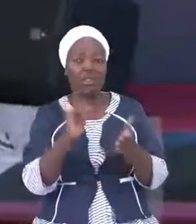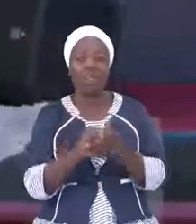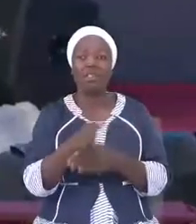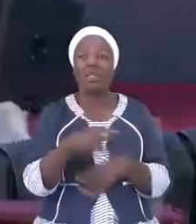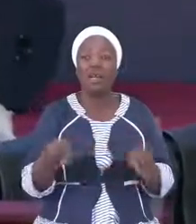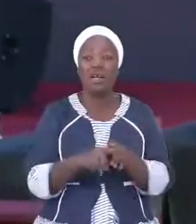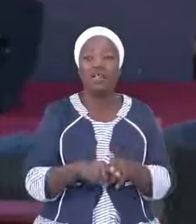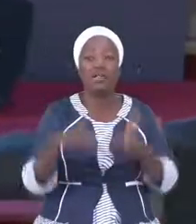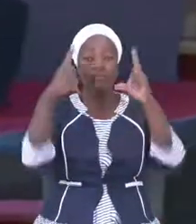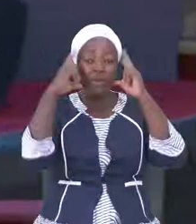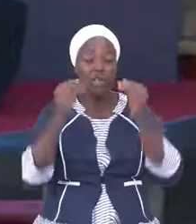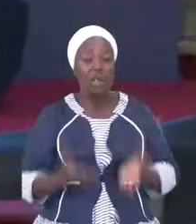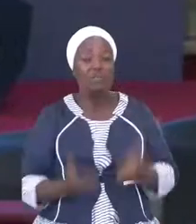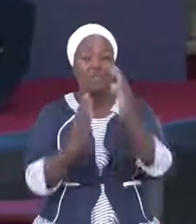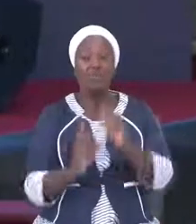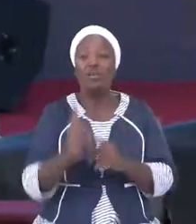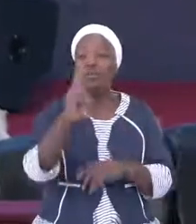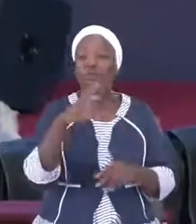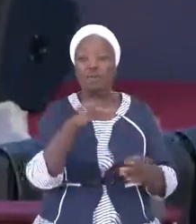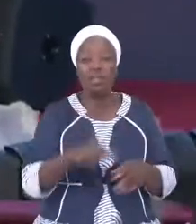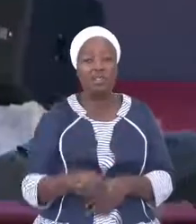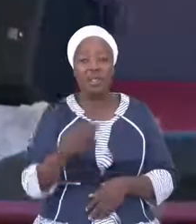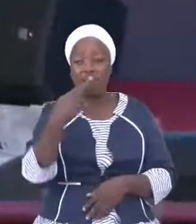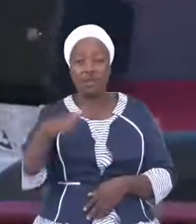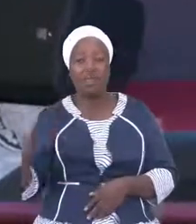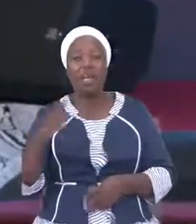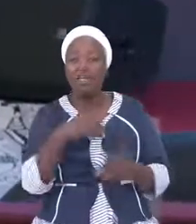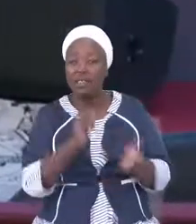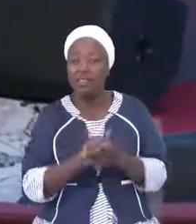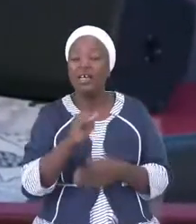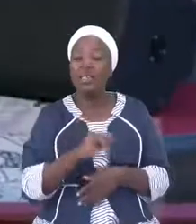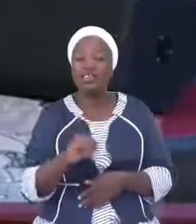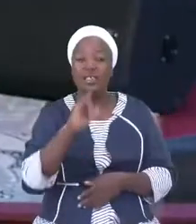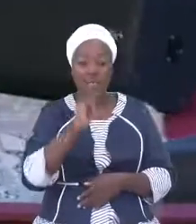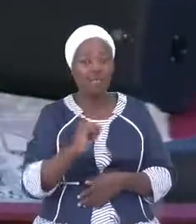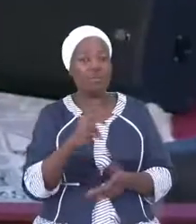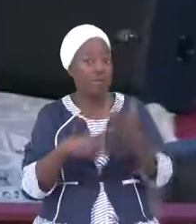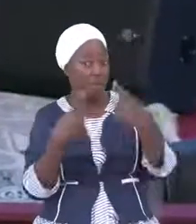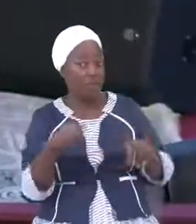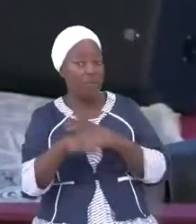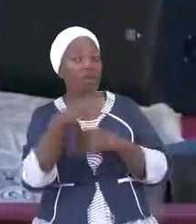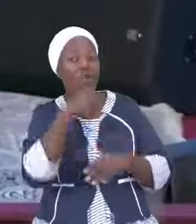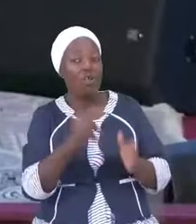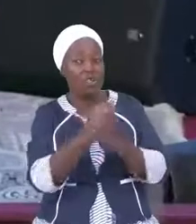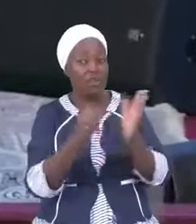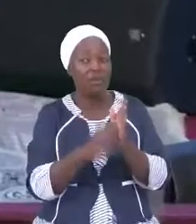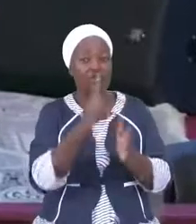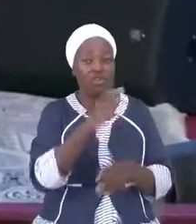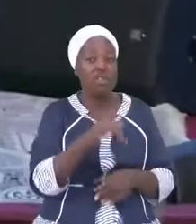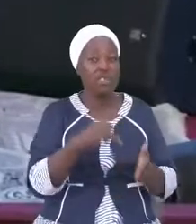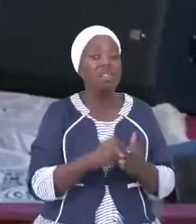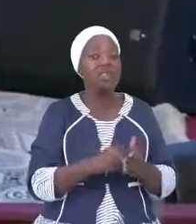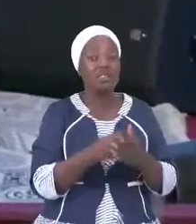comme Moïse a élevé le serpent dans le désert, nous disons que cet événement dans l'Ancien